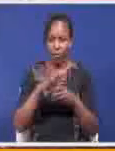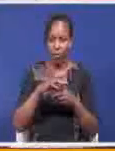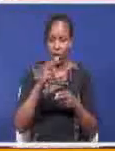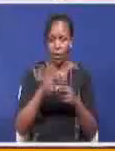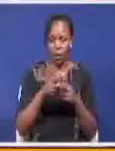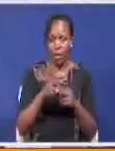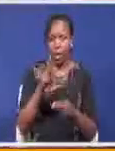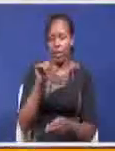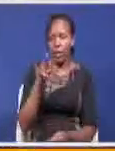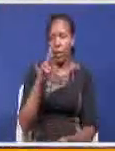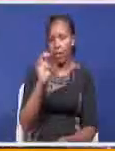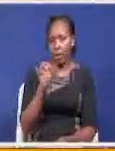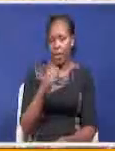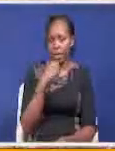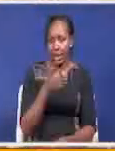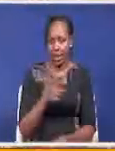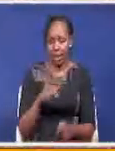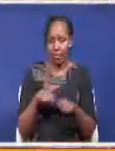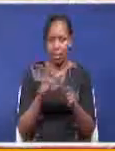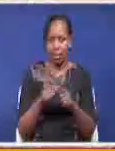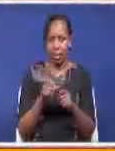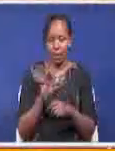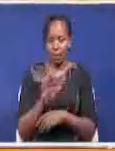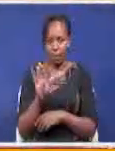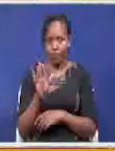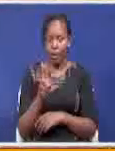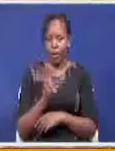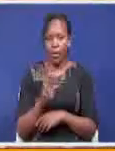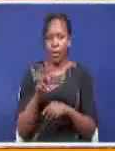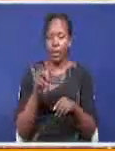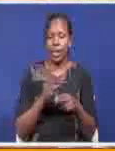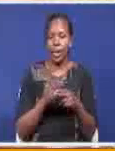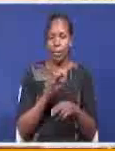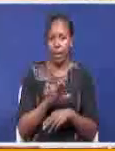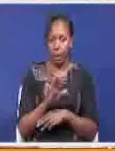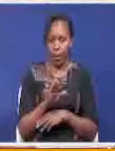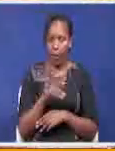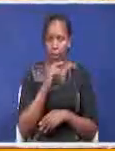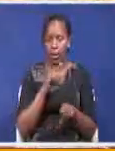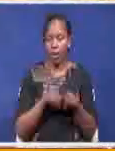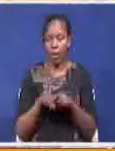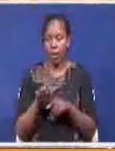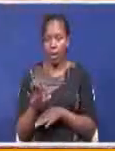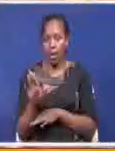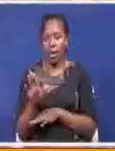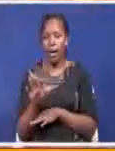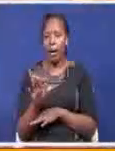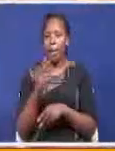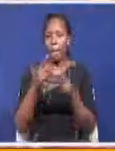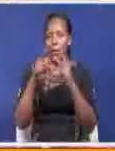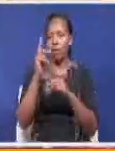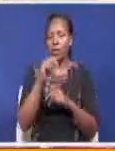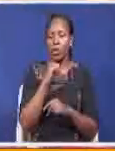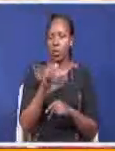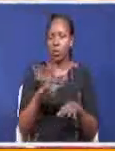kumwaka ntondo. Kani yuko tumagira rietora ya kia unamaruani nwa Kithurwa Kindiki. Ani Professor Kithure Kindiki natia wete ira rietora